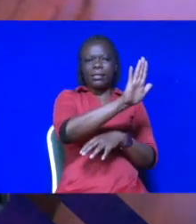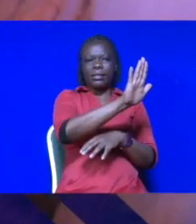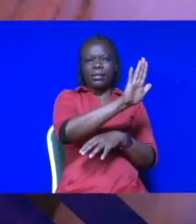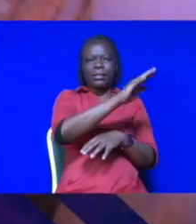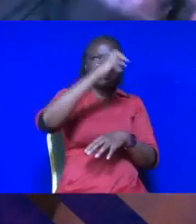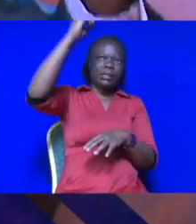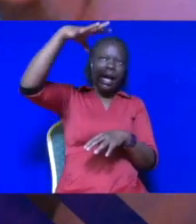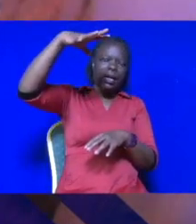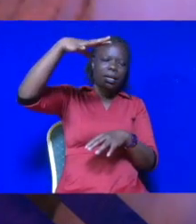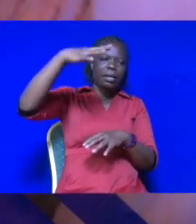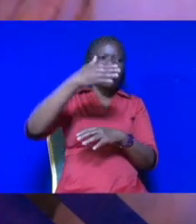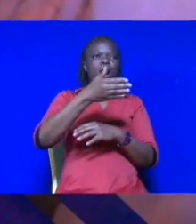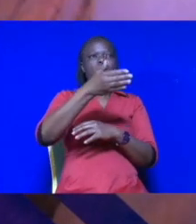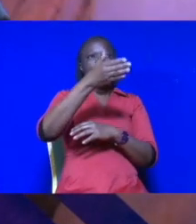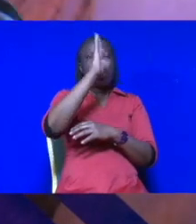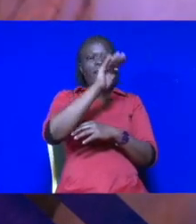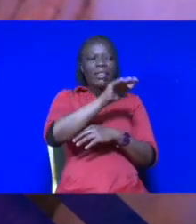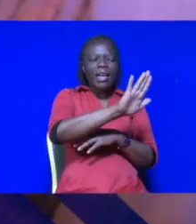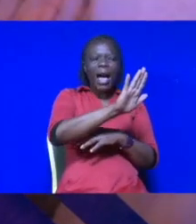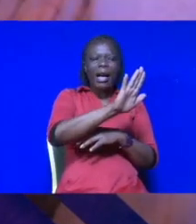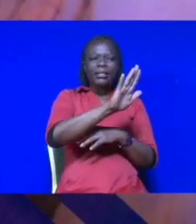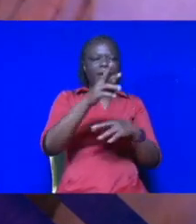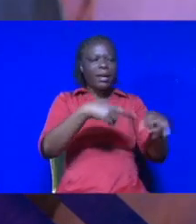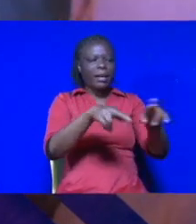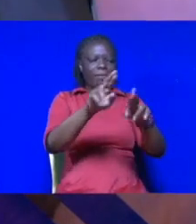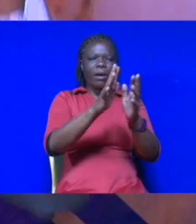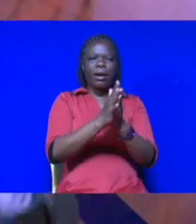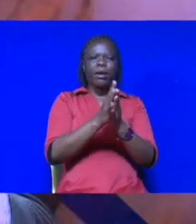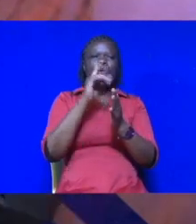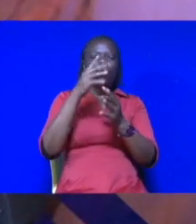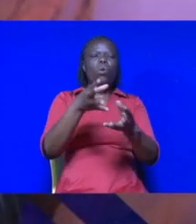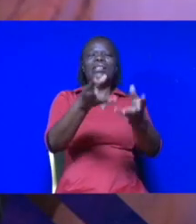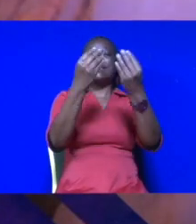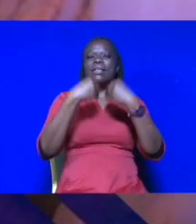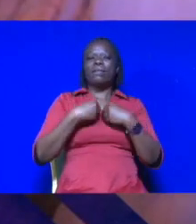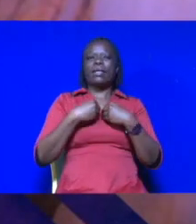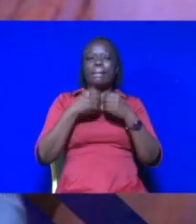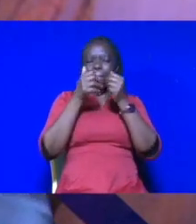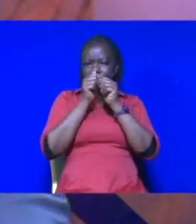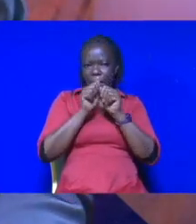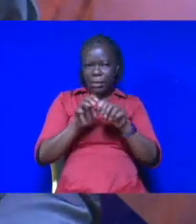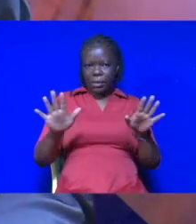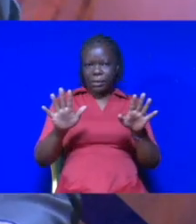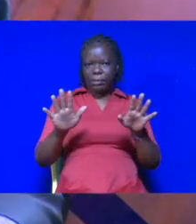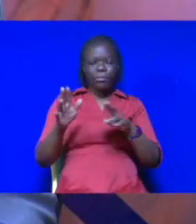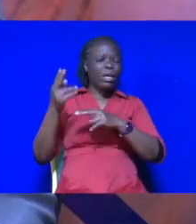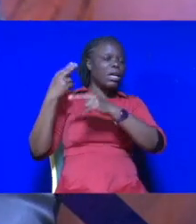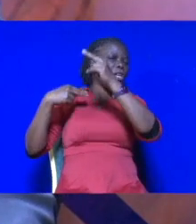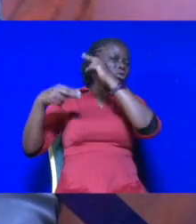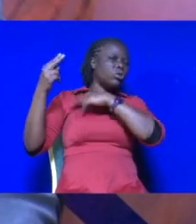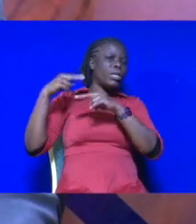jua, Mungu mto, Mungu fulani amewapatia baraka. Wanahistoria